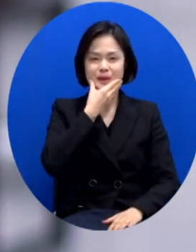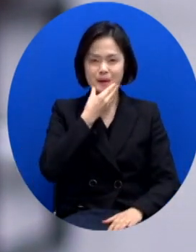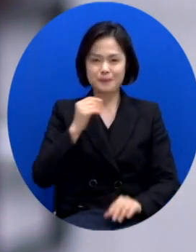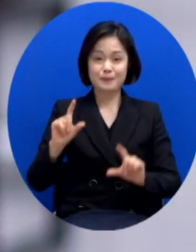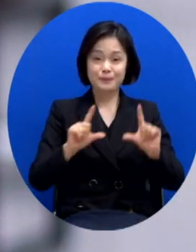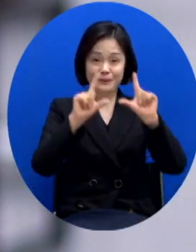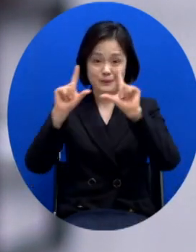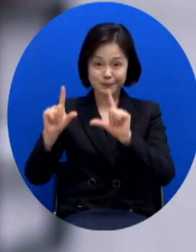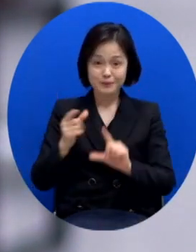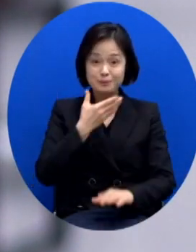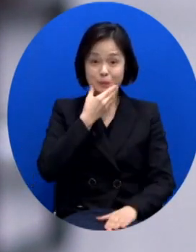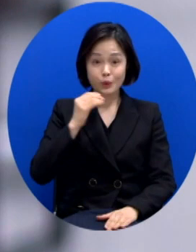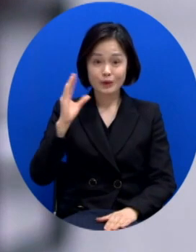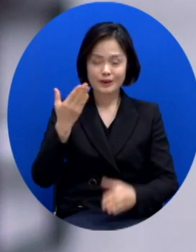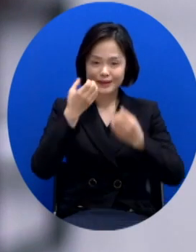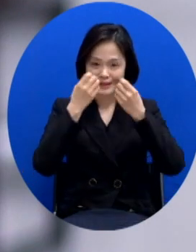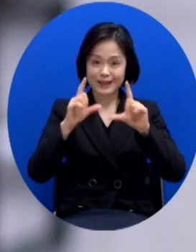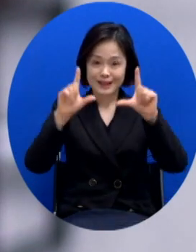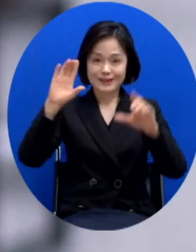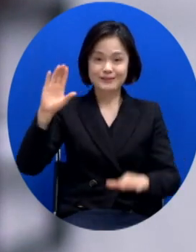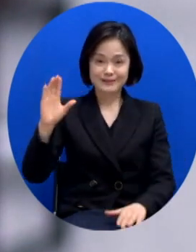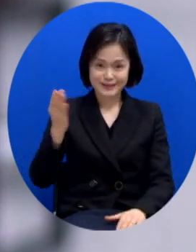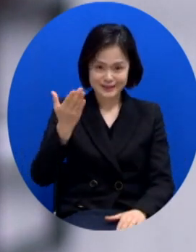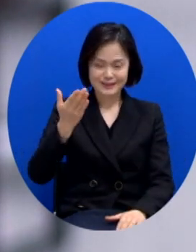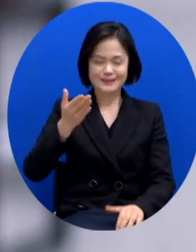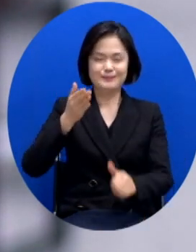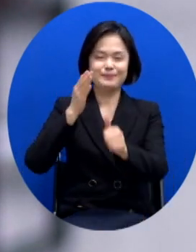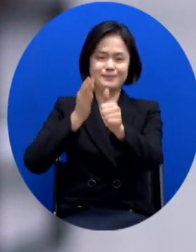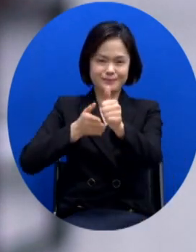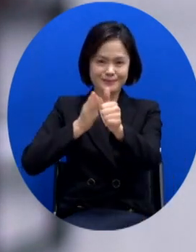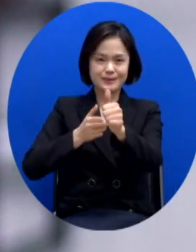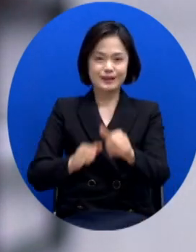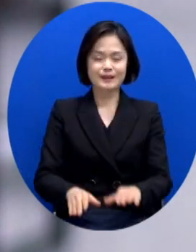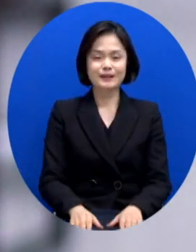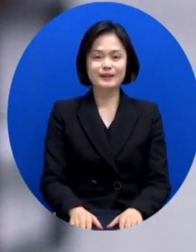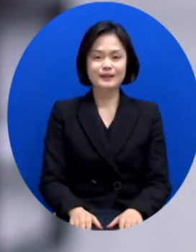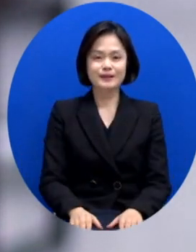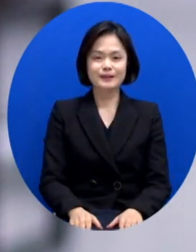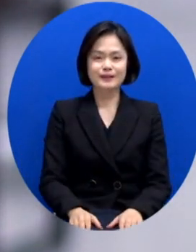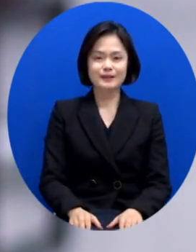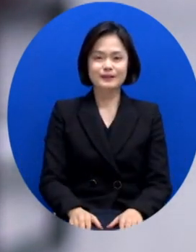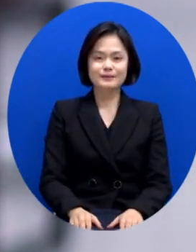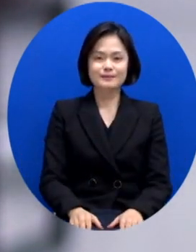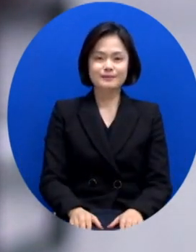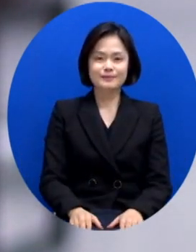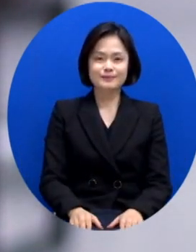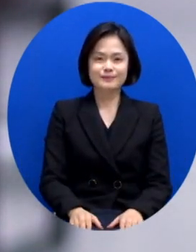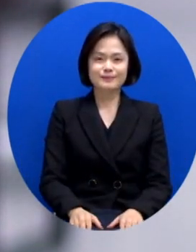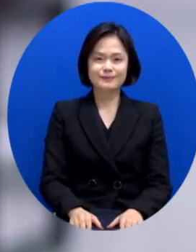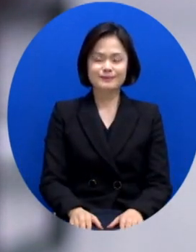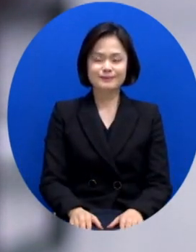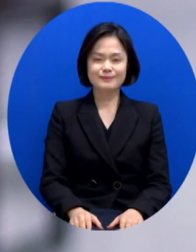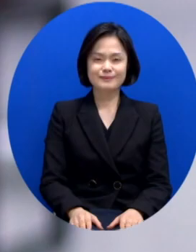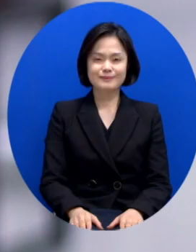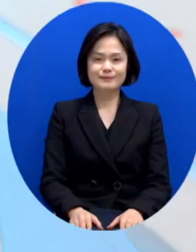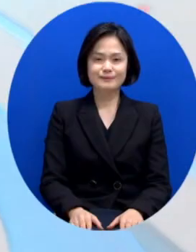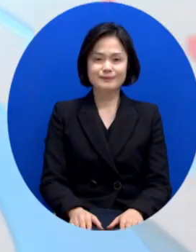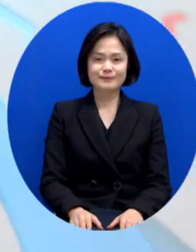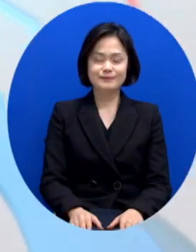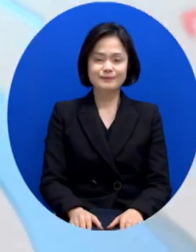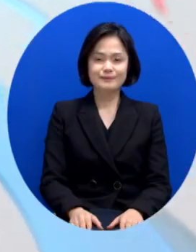복된 새해가 되시기를 바랍니다 지금까지 ct 에서 컬럼 이었읍니다